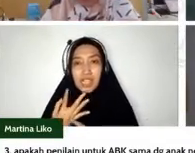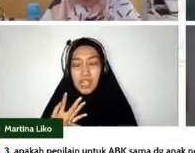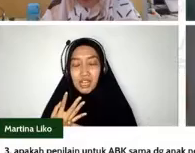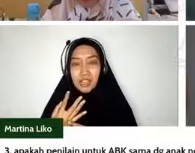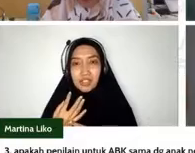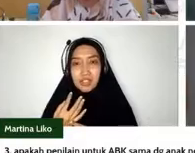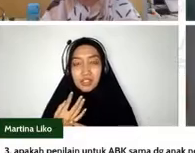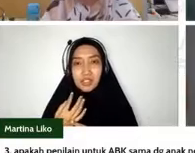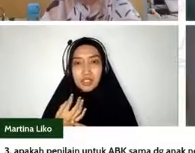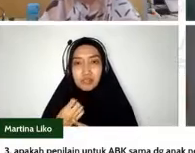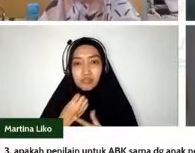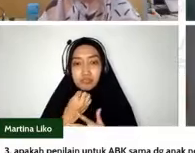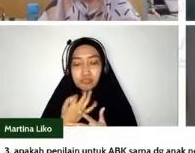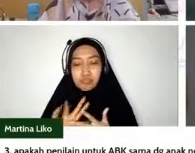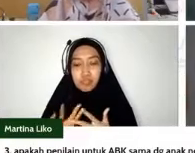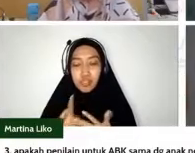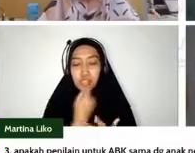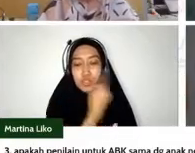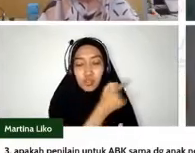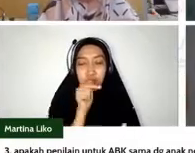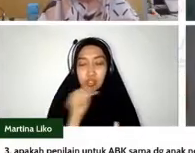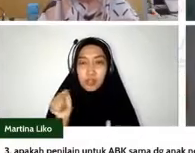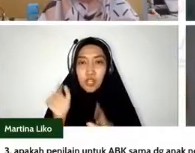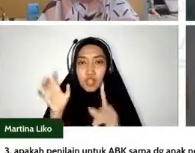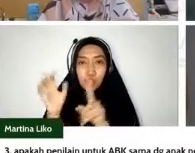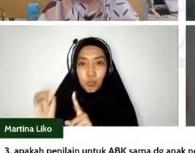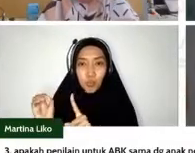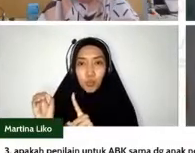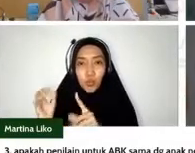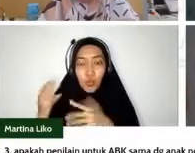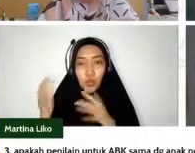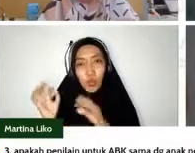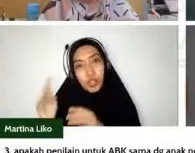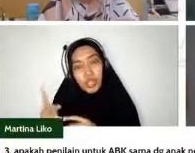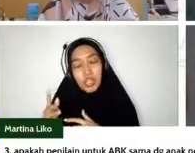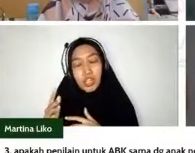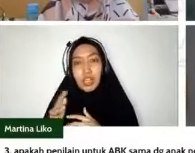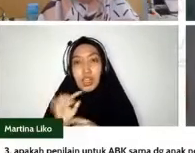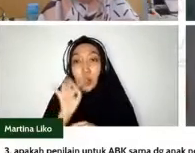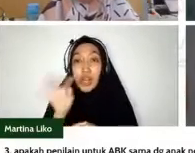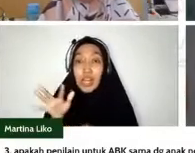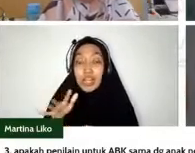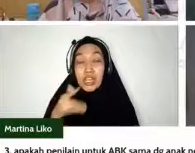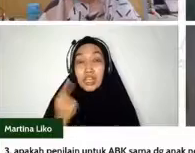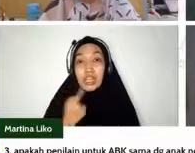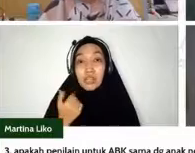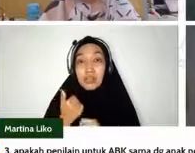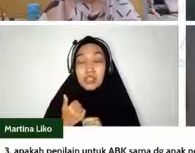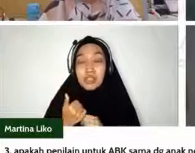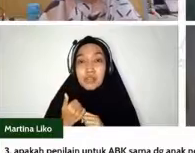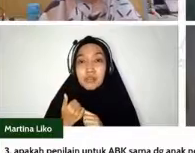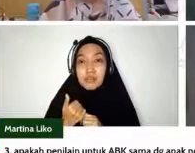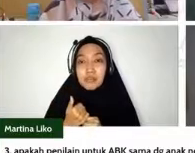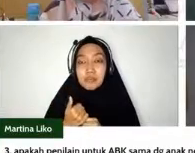Oke, menghitung angka 1 sampai 10 atau apa gitu kan. Tapi mungkin kita bisa memberikan